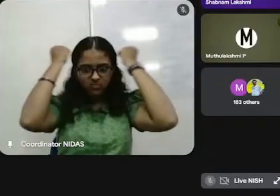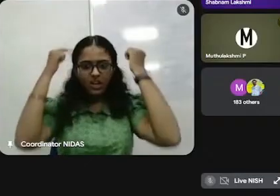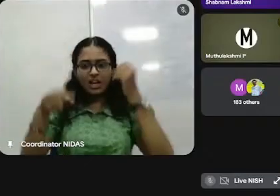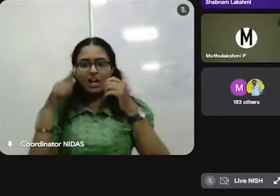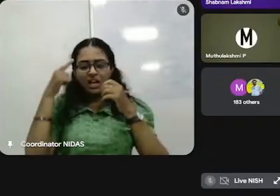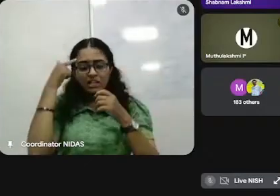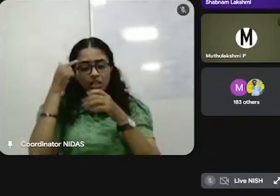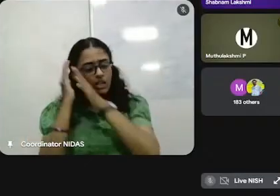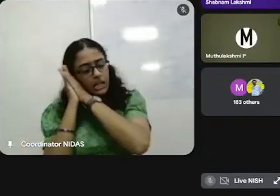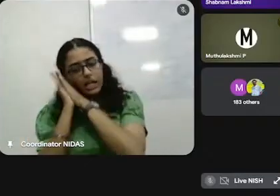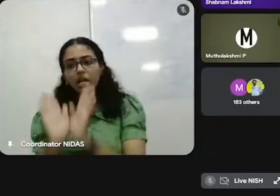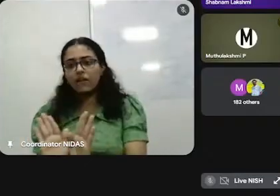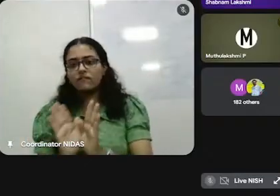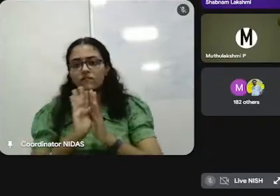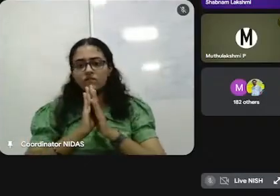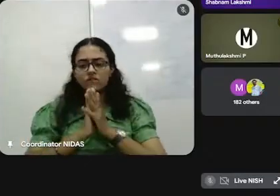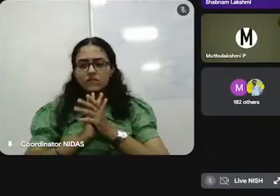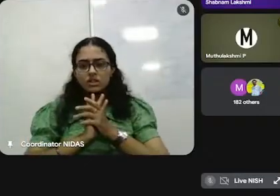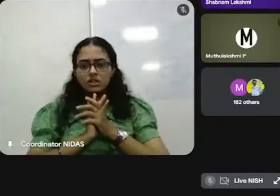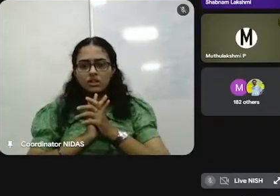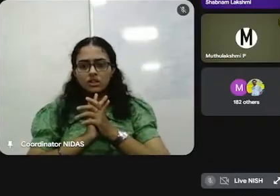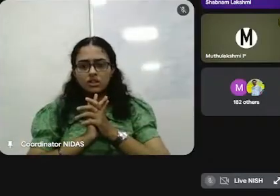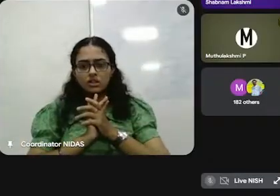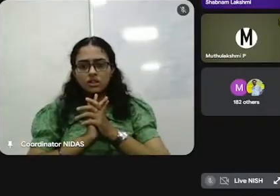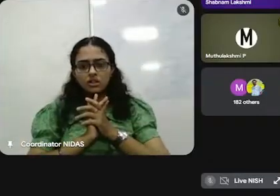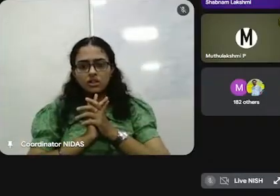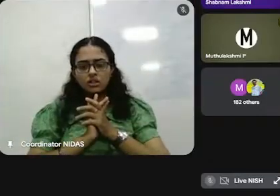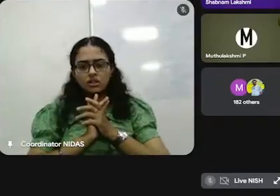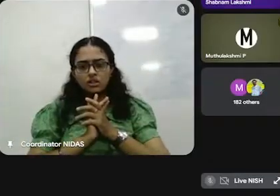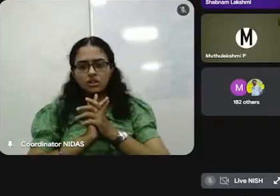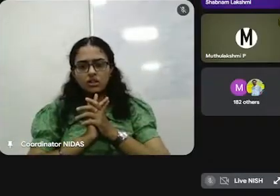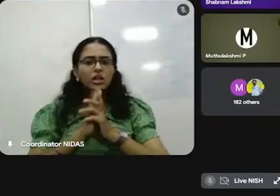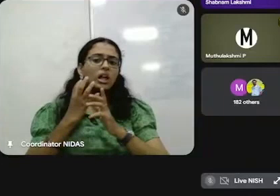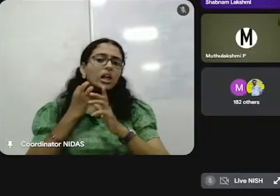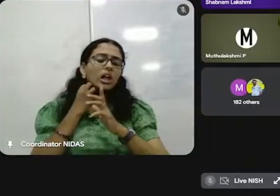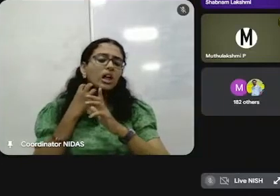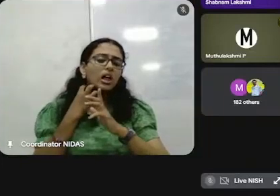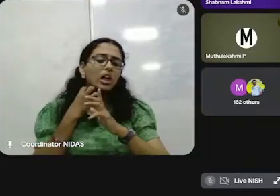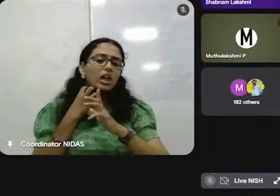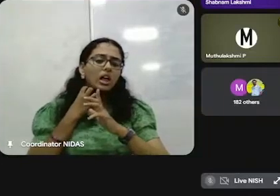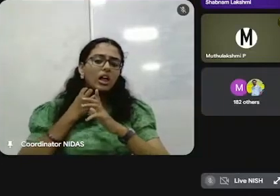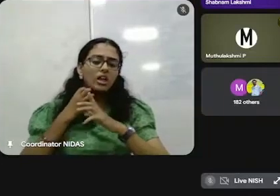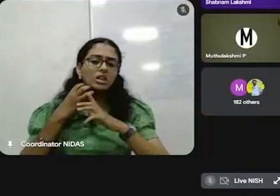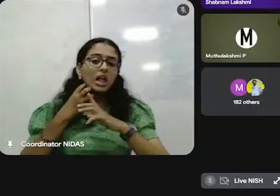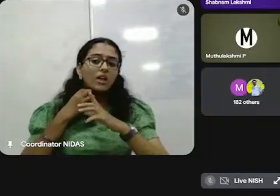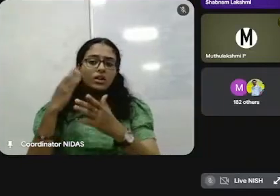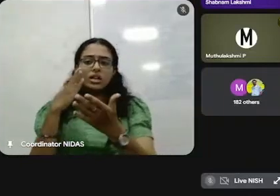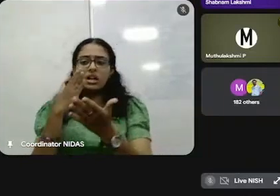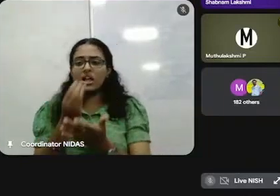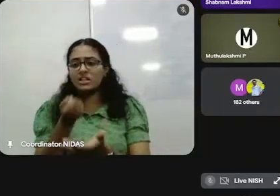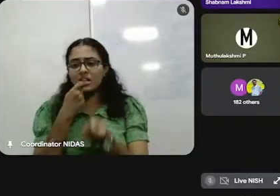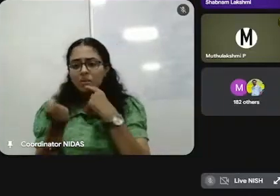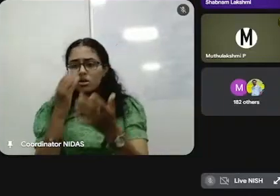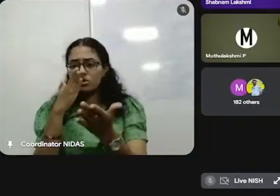കാരണം കിടക്കല്. അതുകൊണ്ടാണ് തോന്നുന്നത്. തലവേദന വരുന്നതിന്റെ റീസൺ തൈറോയിഡിന്റെ മരുന്ന് നിർത്തിയതാണോ? അല്ല,